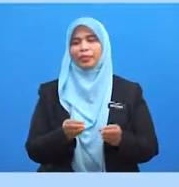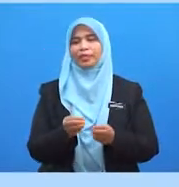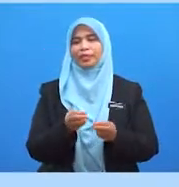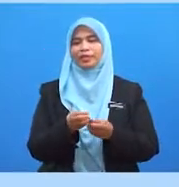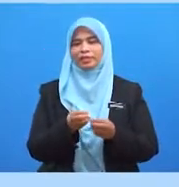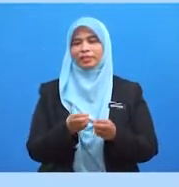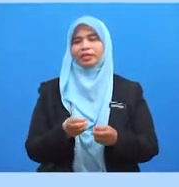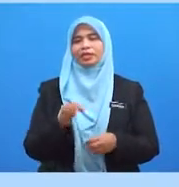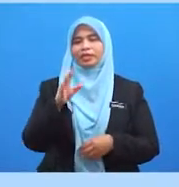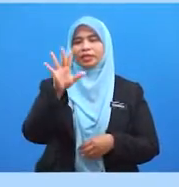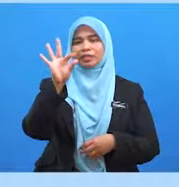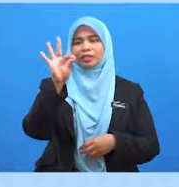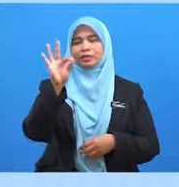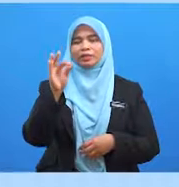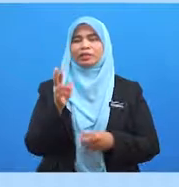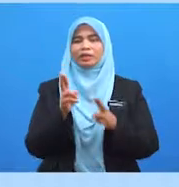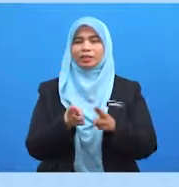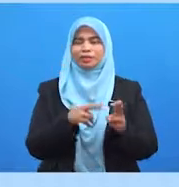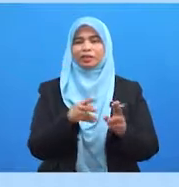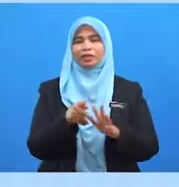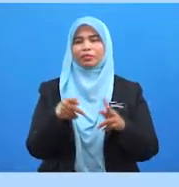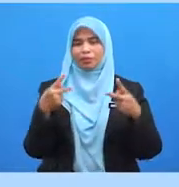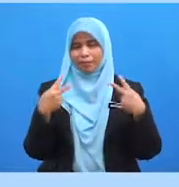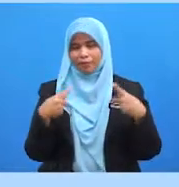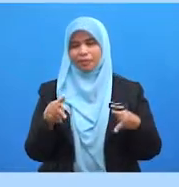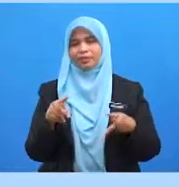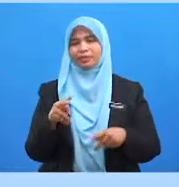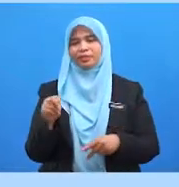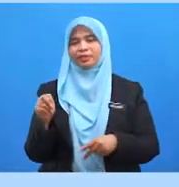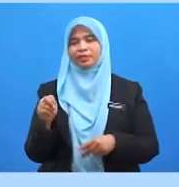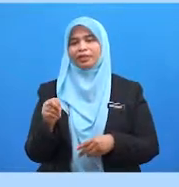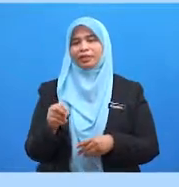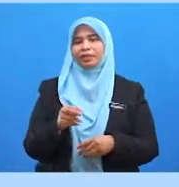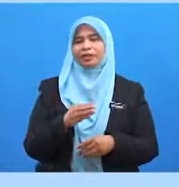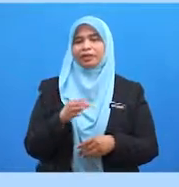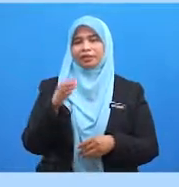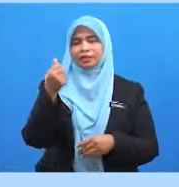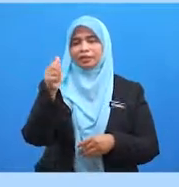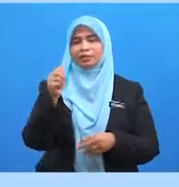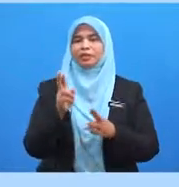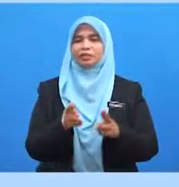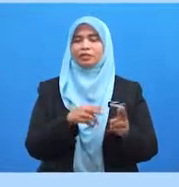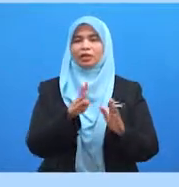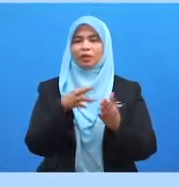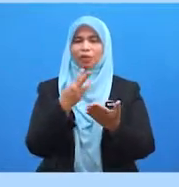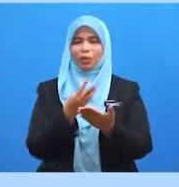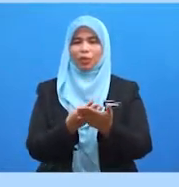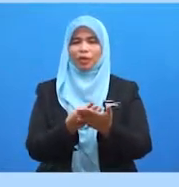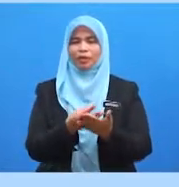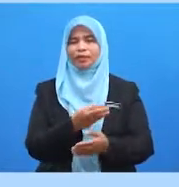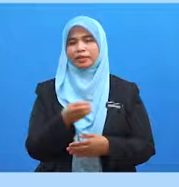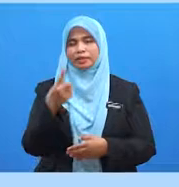yang kesembilan, rancangan pemasaran, kesepuluh, rancangan kewangan,